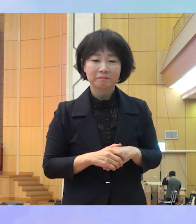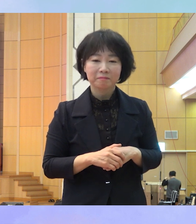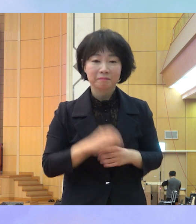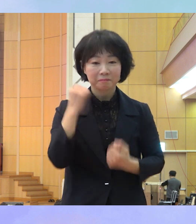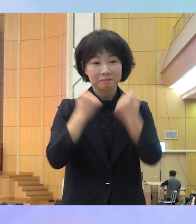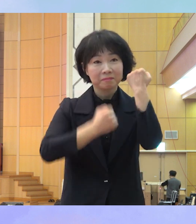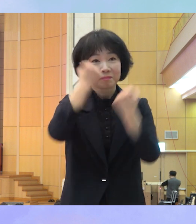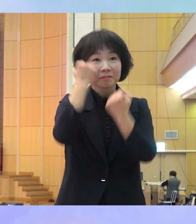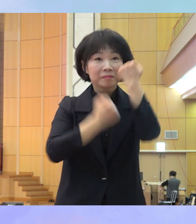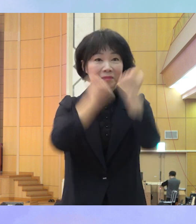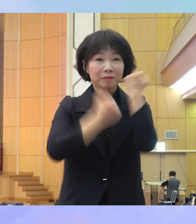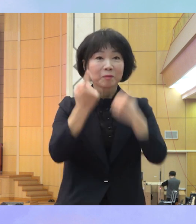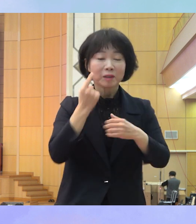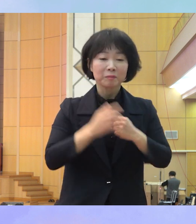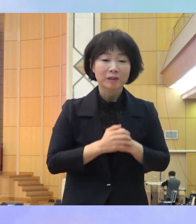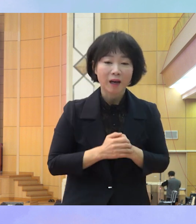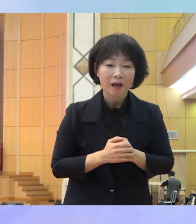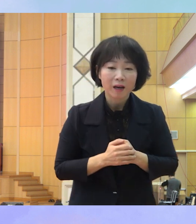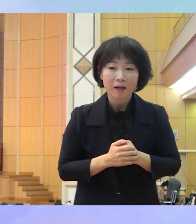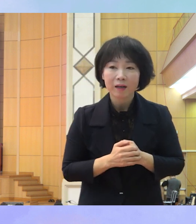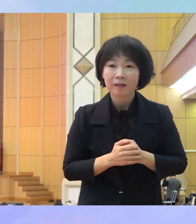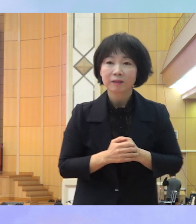99페이지입니다.